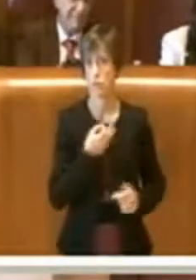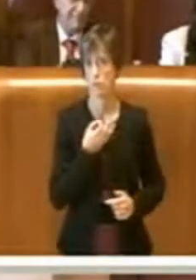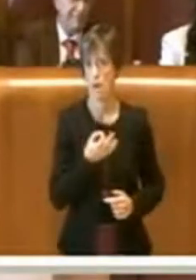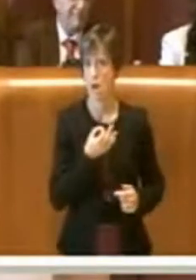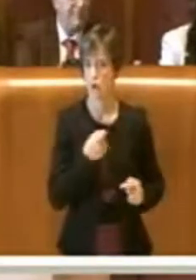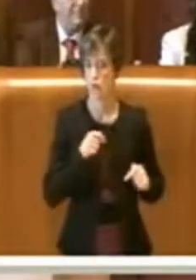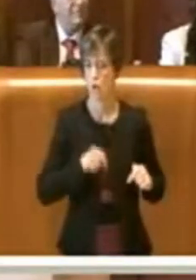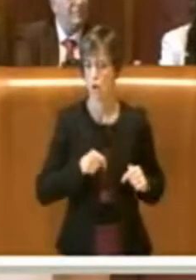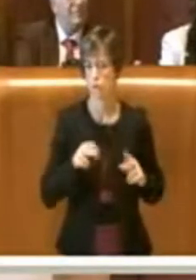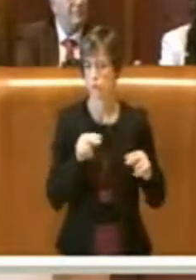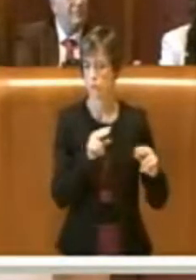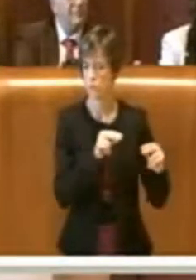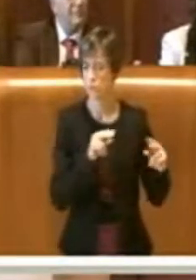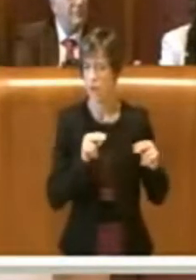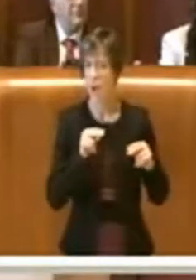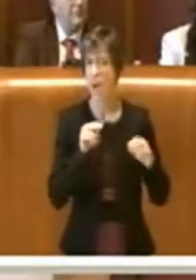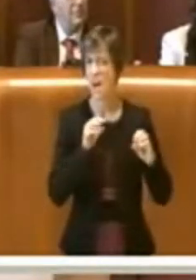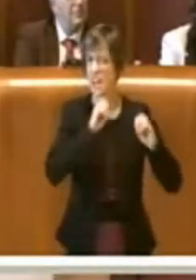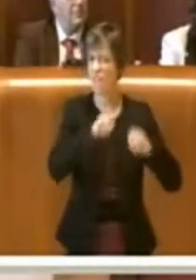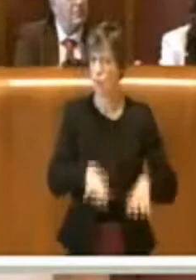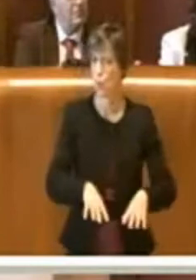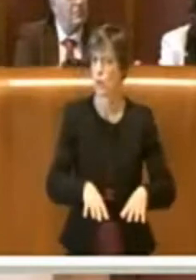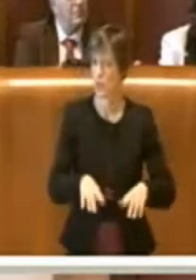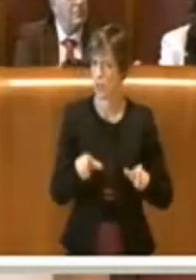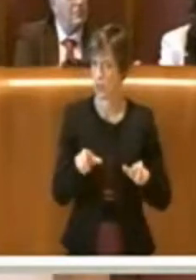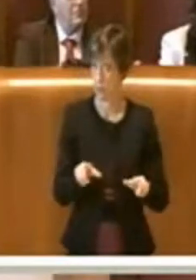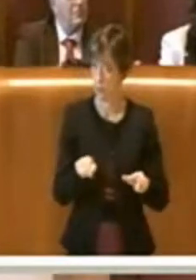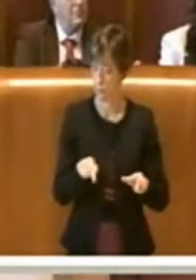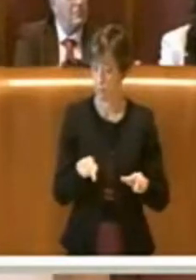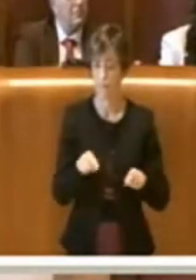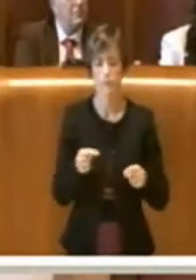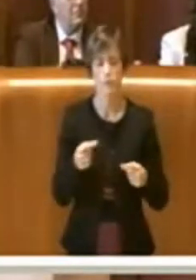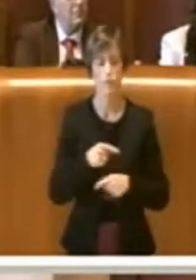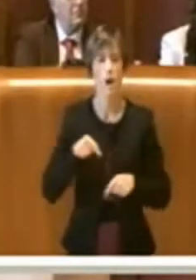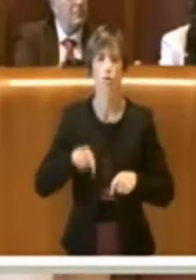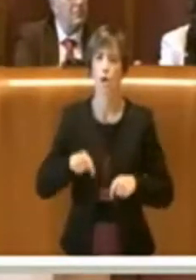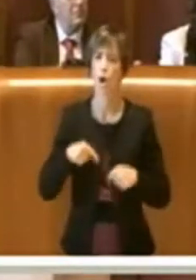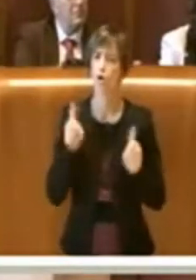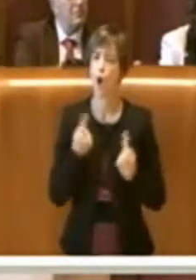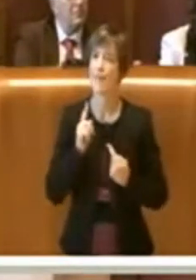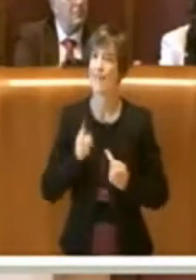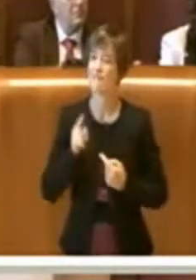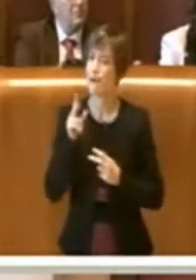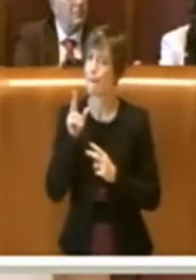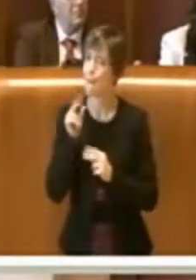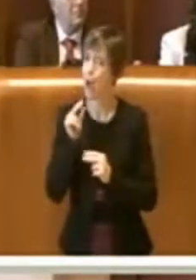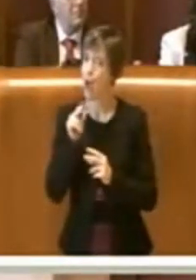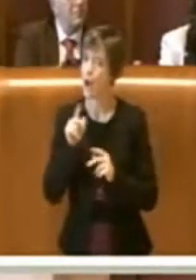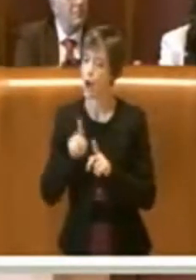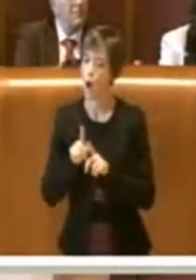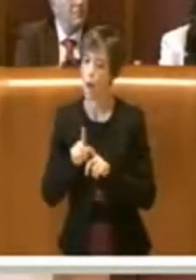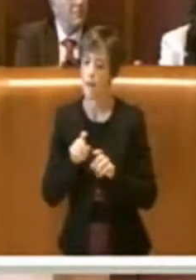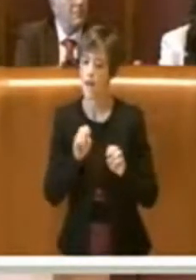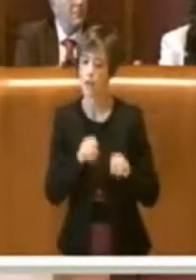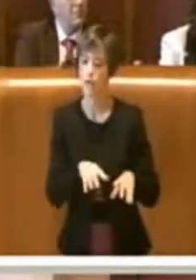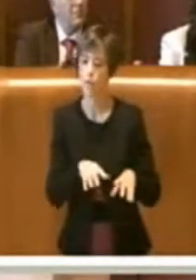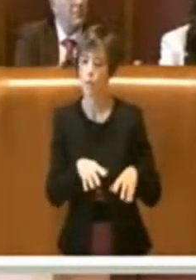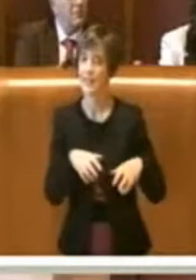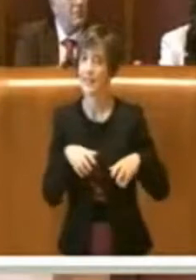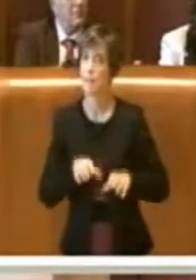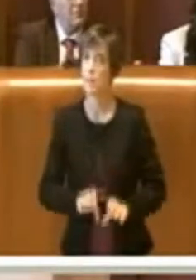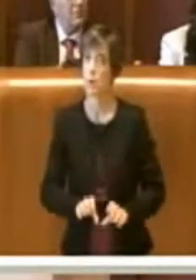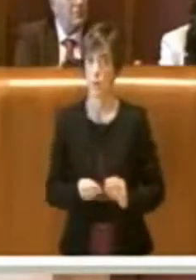rifiuti, quando noi invece dovremmo parlare della riduzione degli stessi.